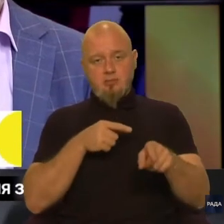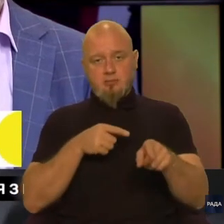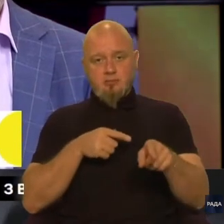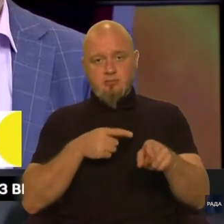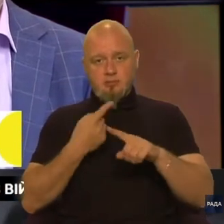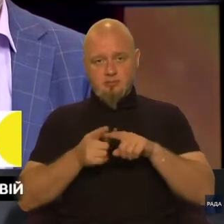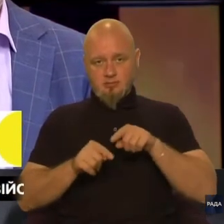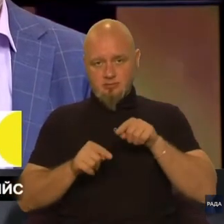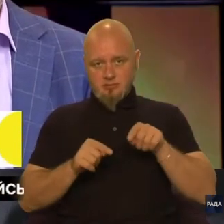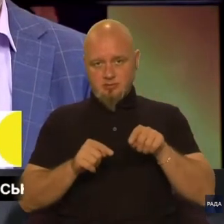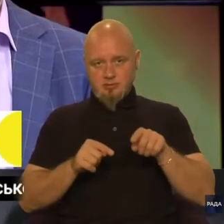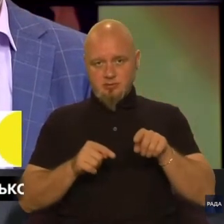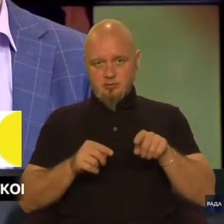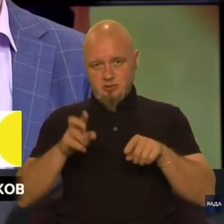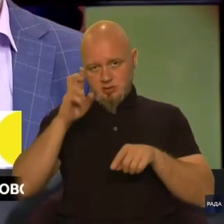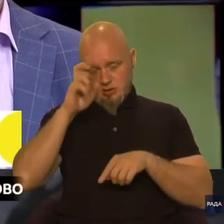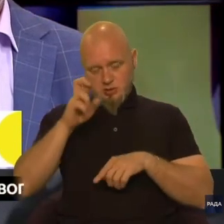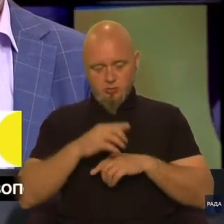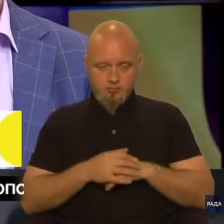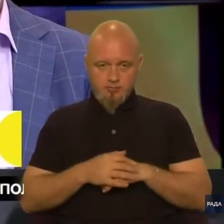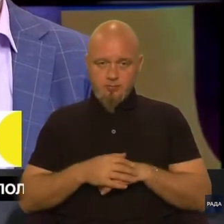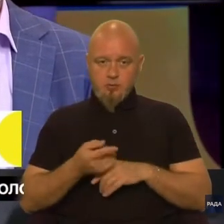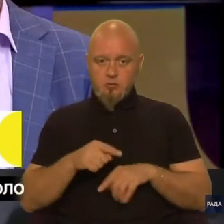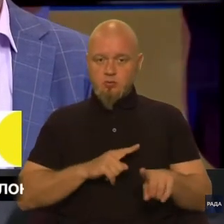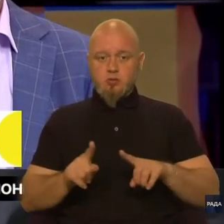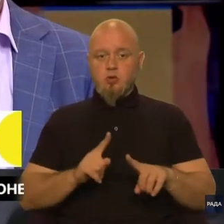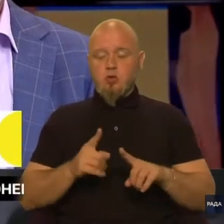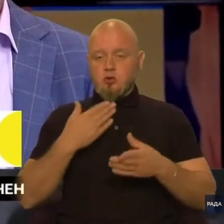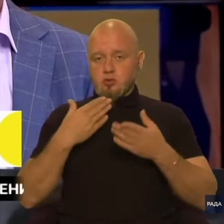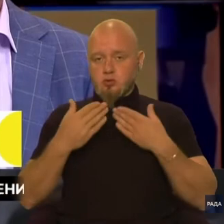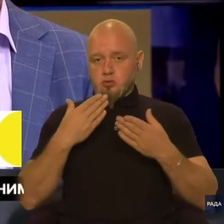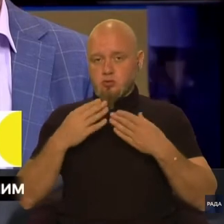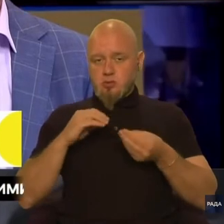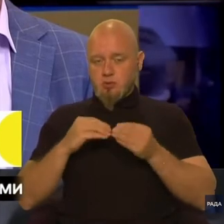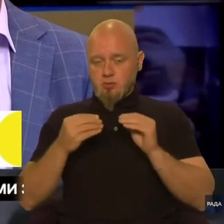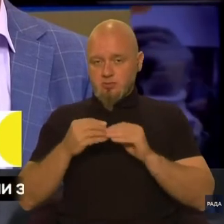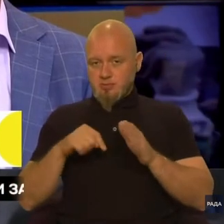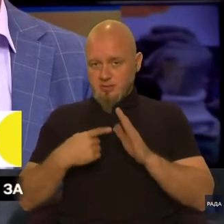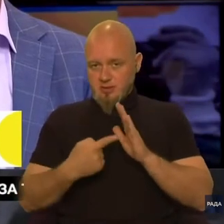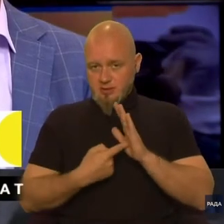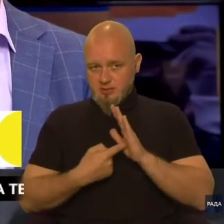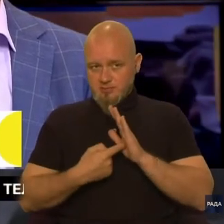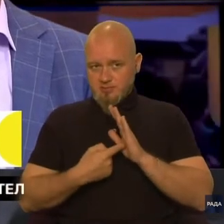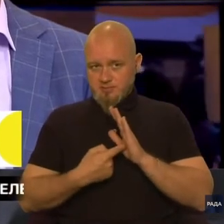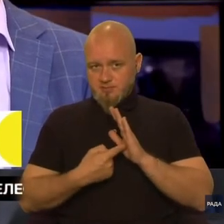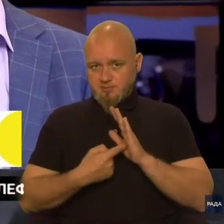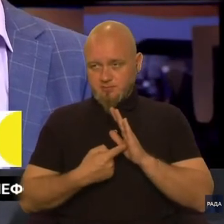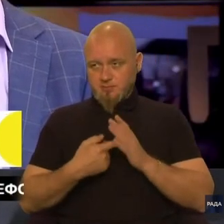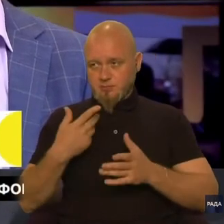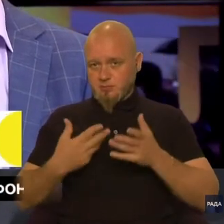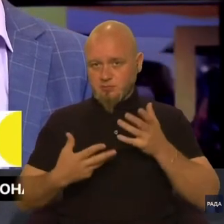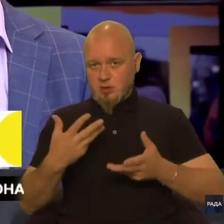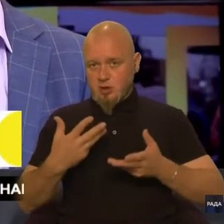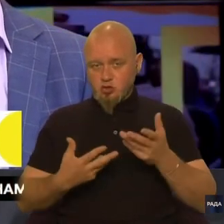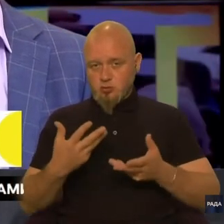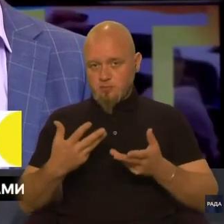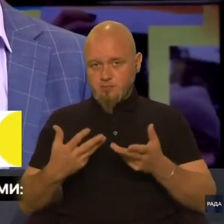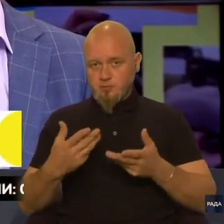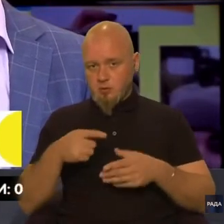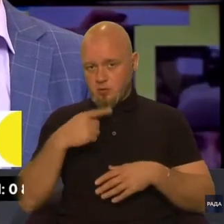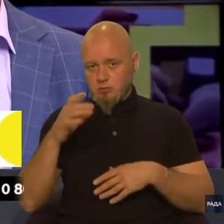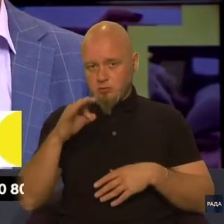ці на цю країну в тому що стосується проблемних питань Якщо е-е